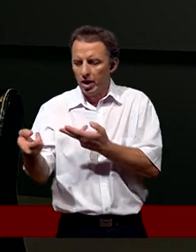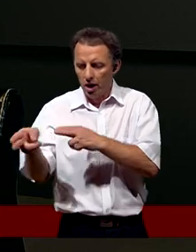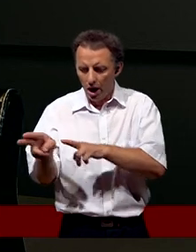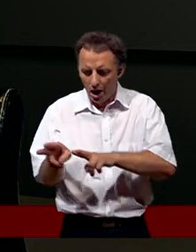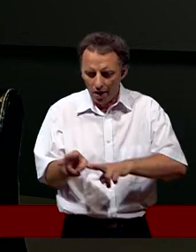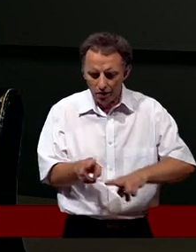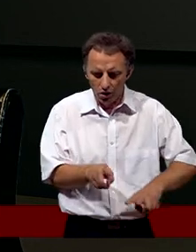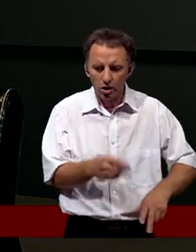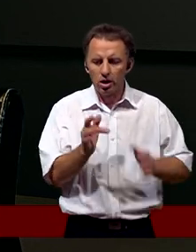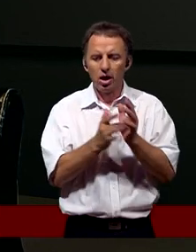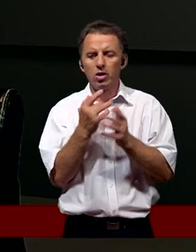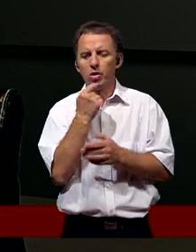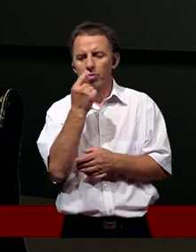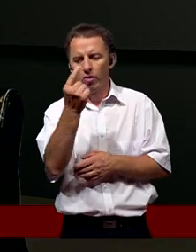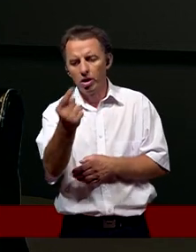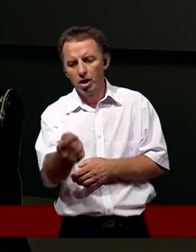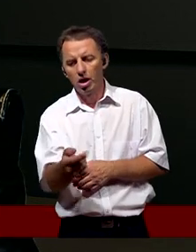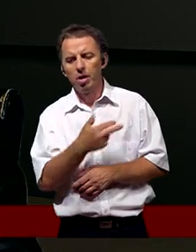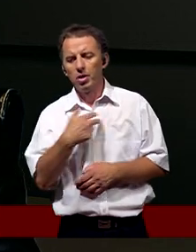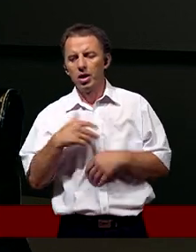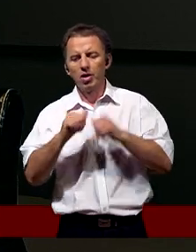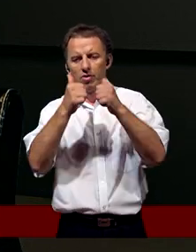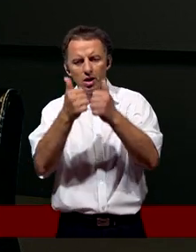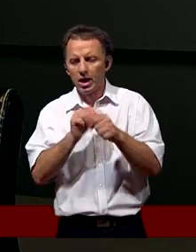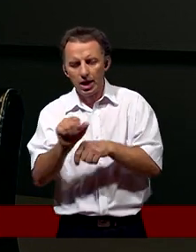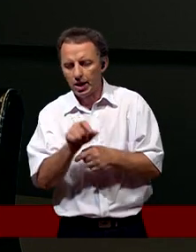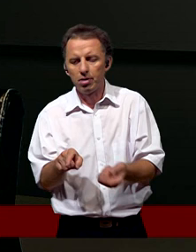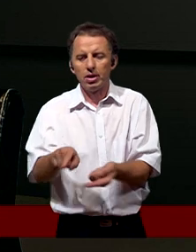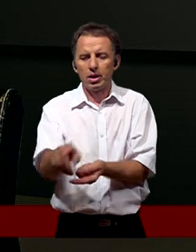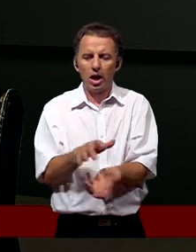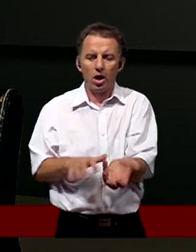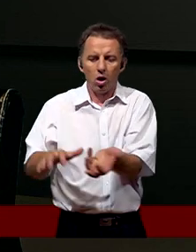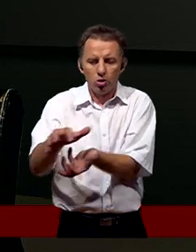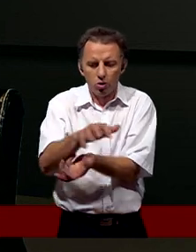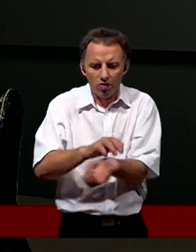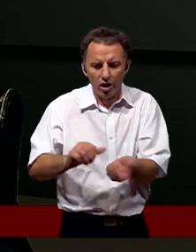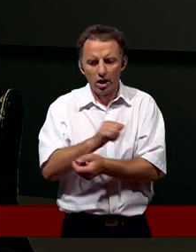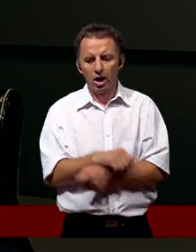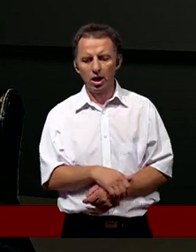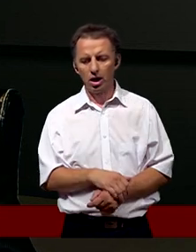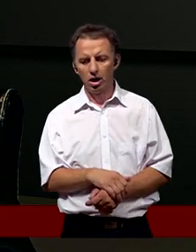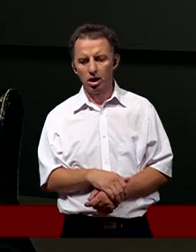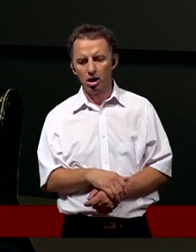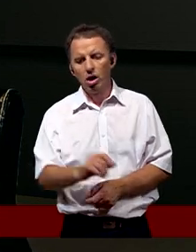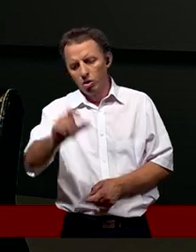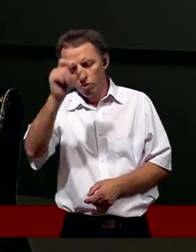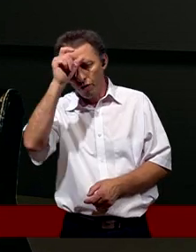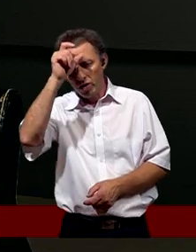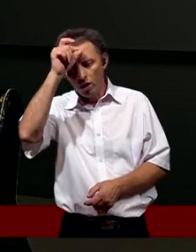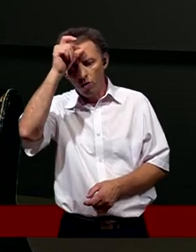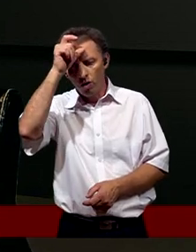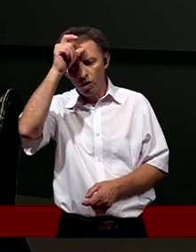nawrócenie, to tak jest, Jezus powiedział, że my nie jesteśmy już tego świata. Zobaczcie, w